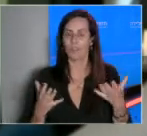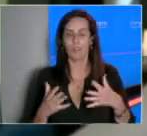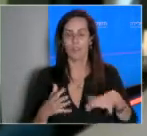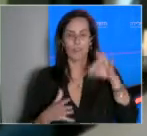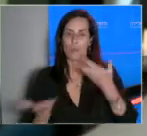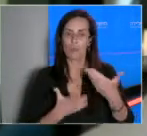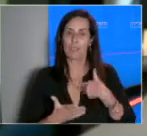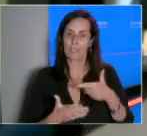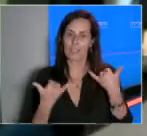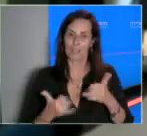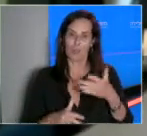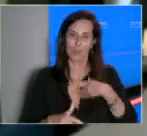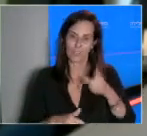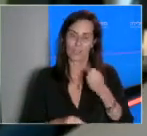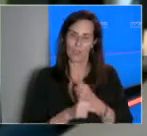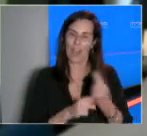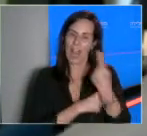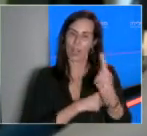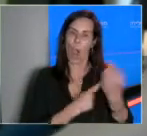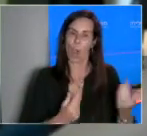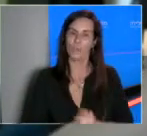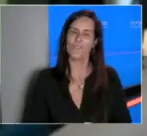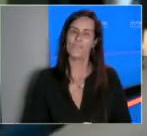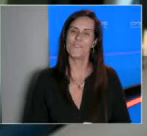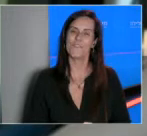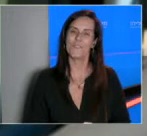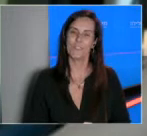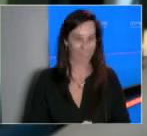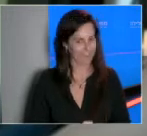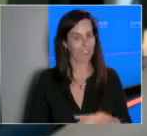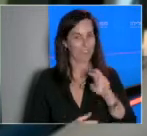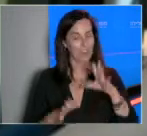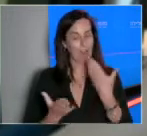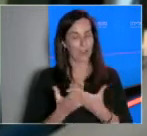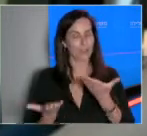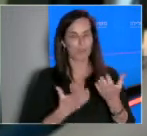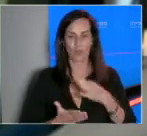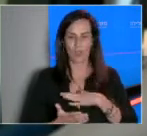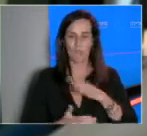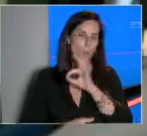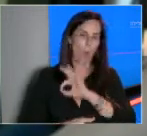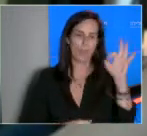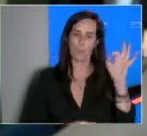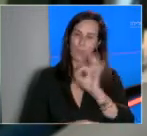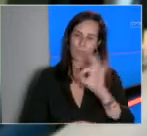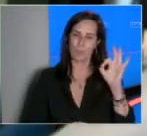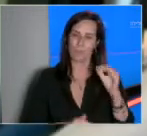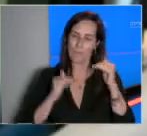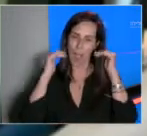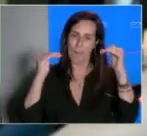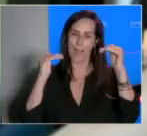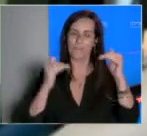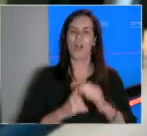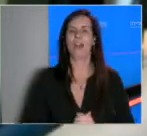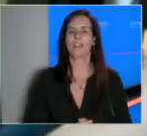השירותים שלנו, כי זה כרגע מה שאנחנו צריכות, לקוחות. ויש לנו מה להציע, השירותים שלנו הם מעולים ומצוינים ברמה